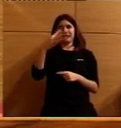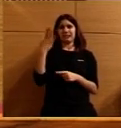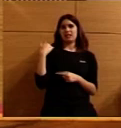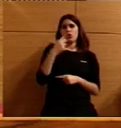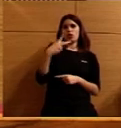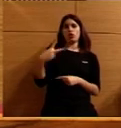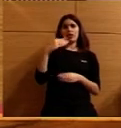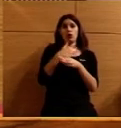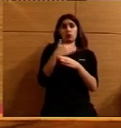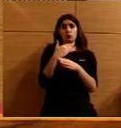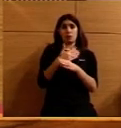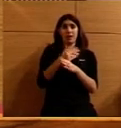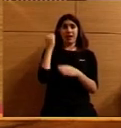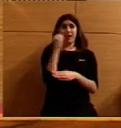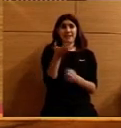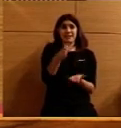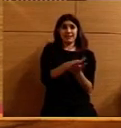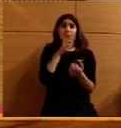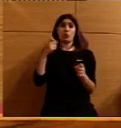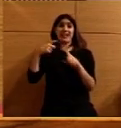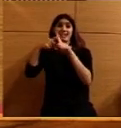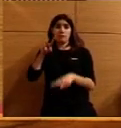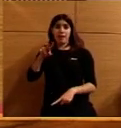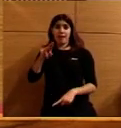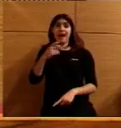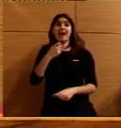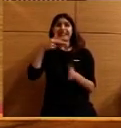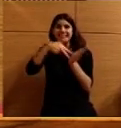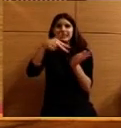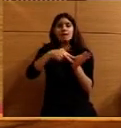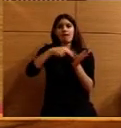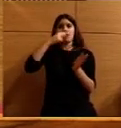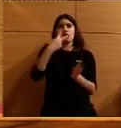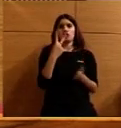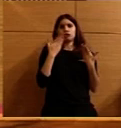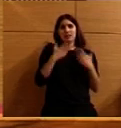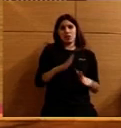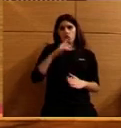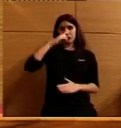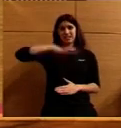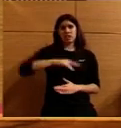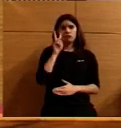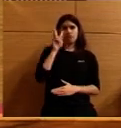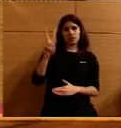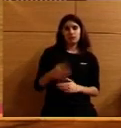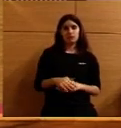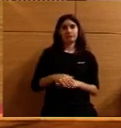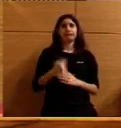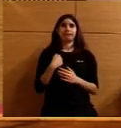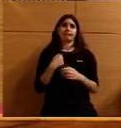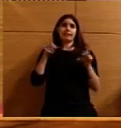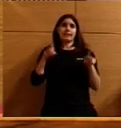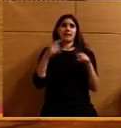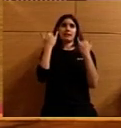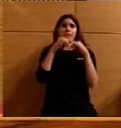passat 12 d'octubre a Vitòria per la seva exparella i en presència dels seus dos fills menors. Descanse en pau.